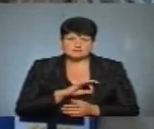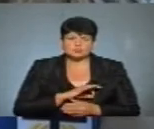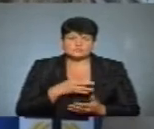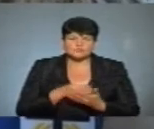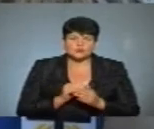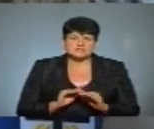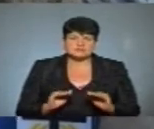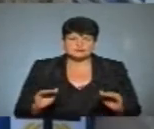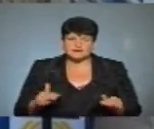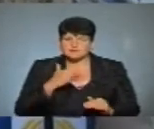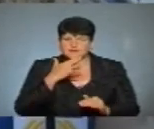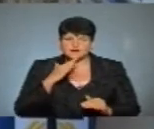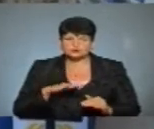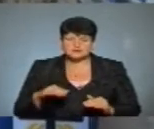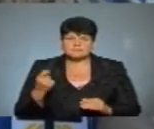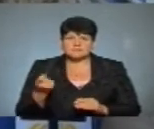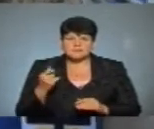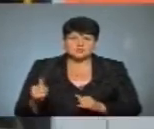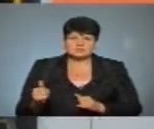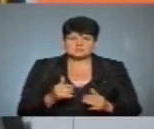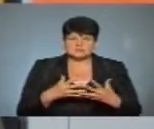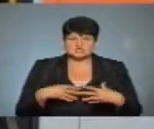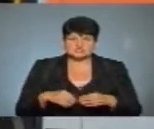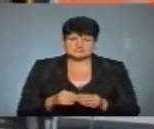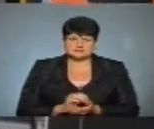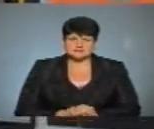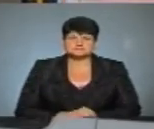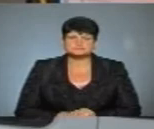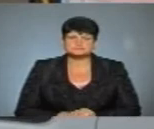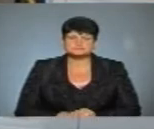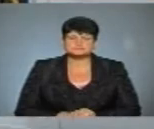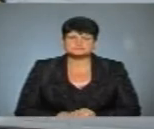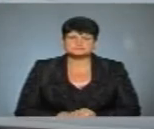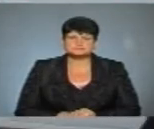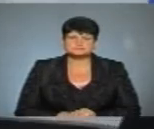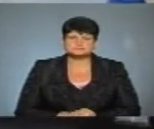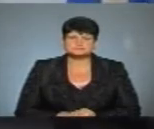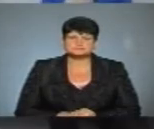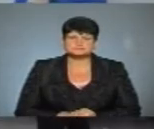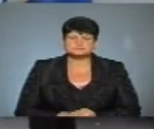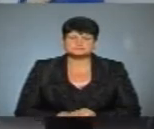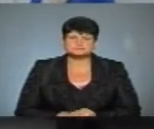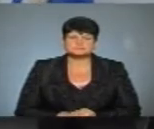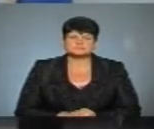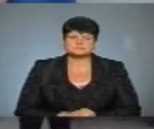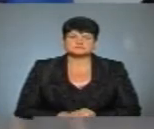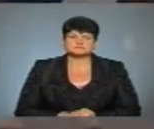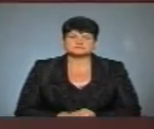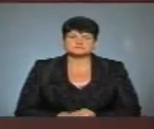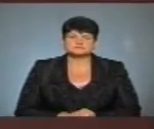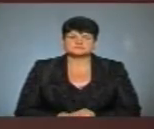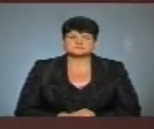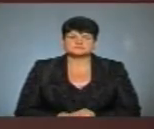дітей, багатодітні малозабезпечені сім'ї. Любов Гадомська, Марта Журавель. Новини на Суспільному. Тернопіль.